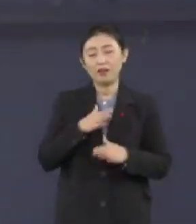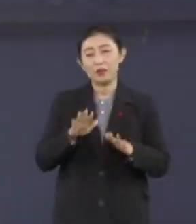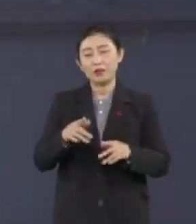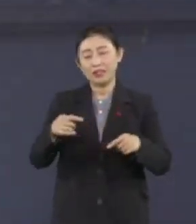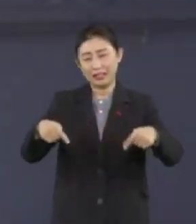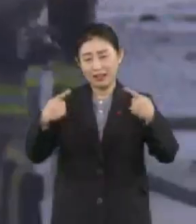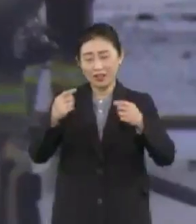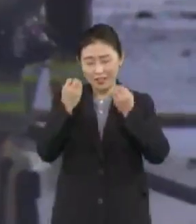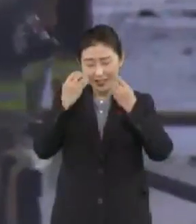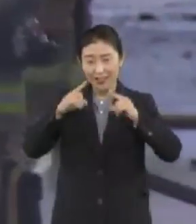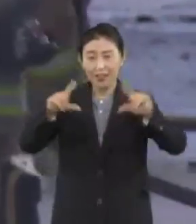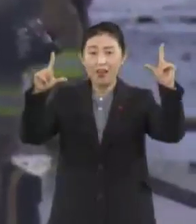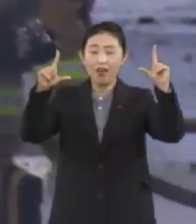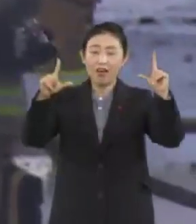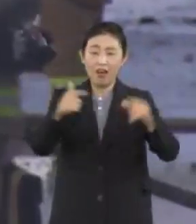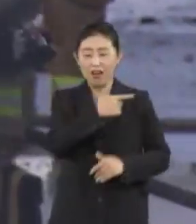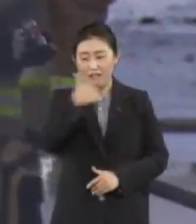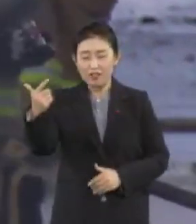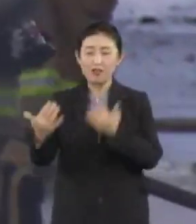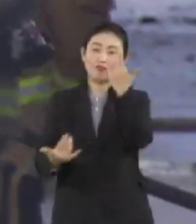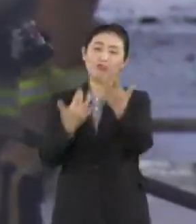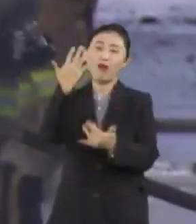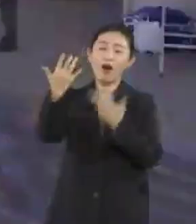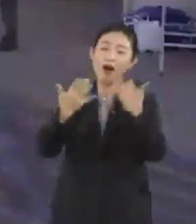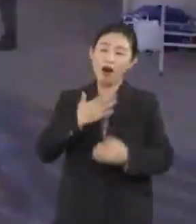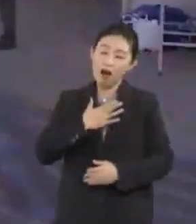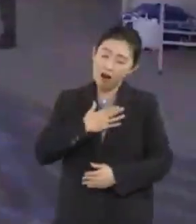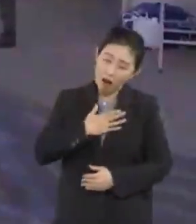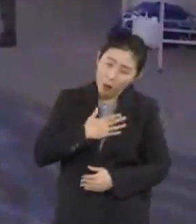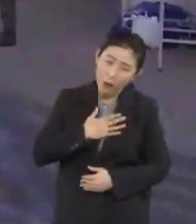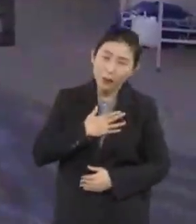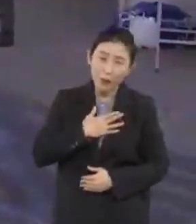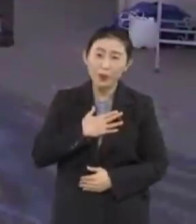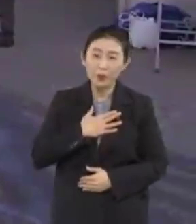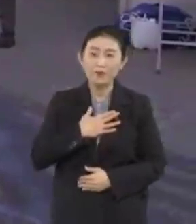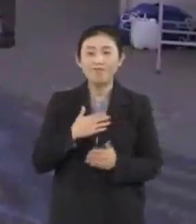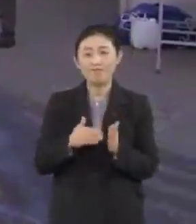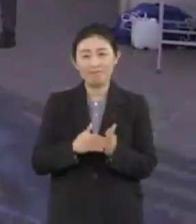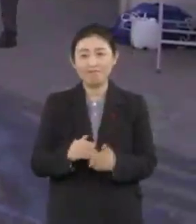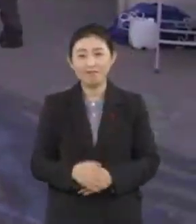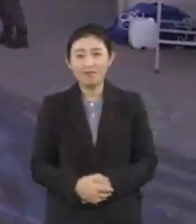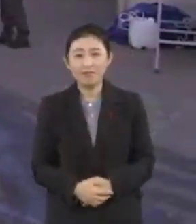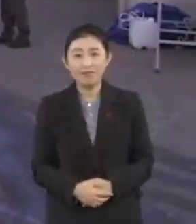아침부터 대형 화재로 놀란 가슴을 쓸어내려야 했습니다. TJB 이선학입니다.